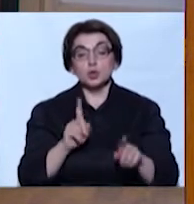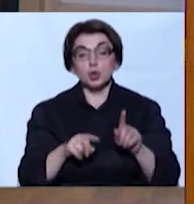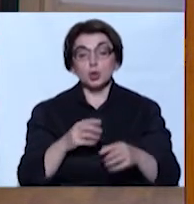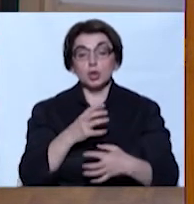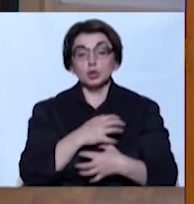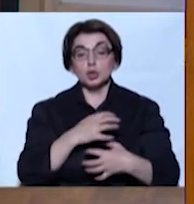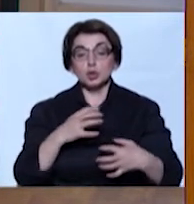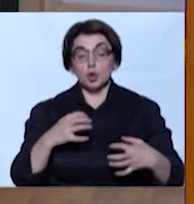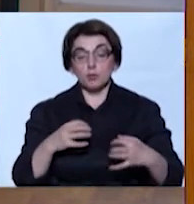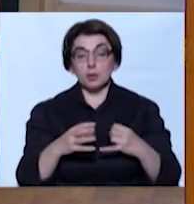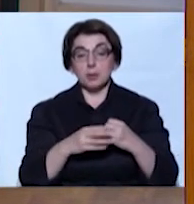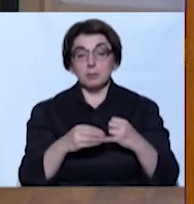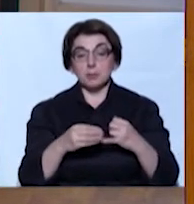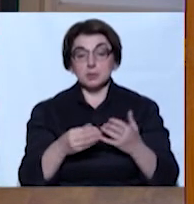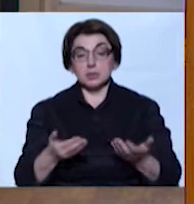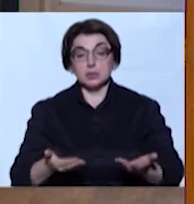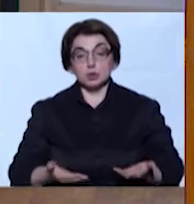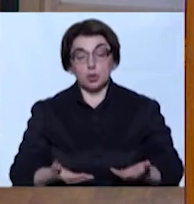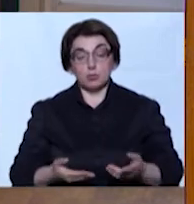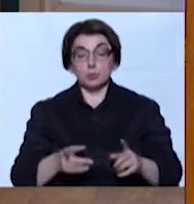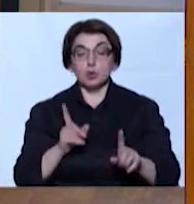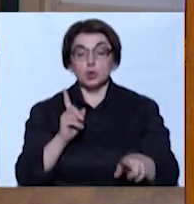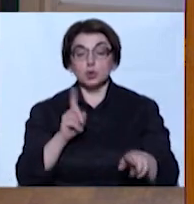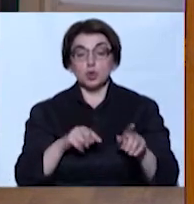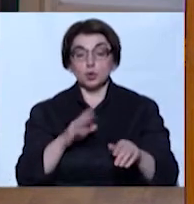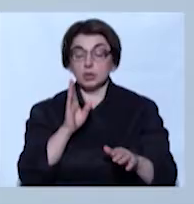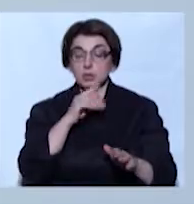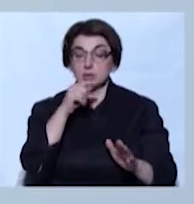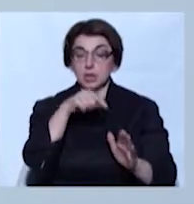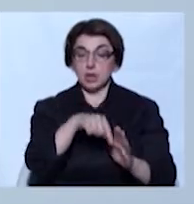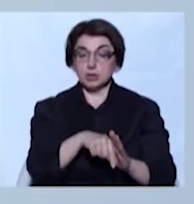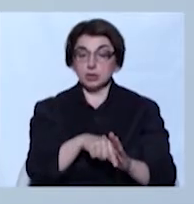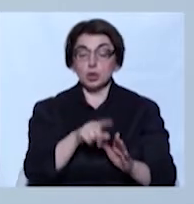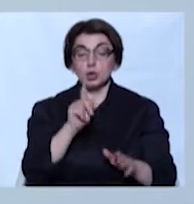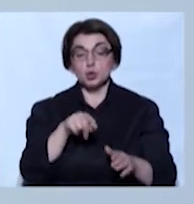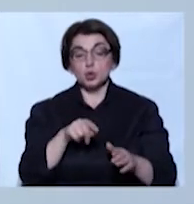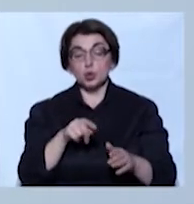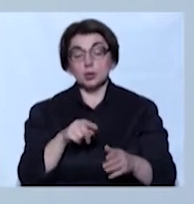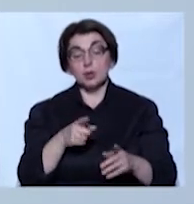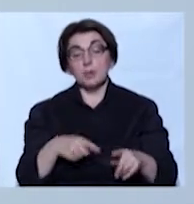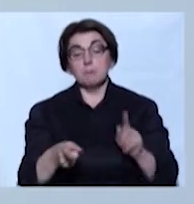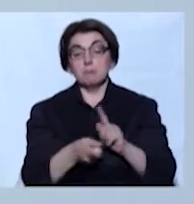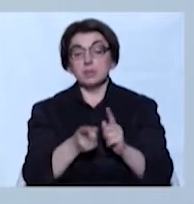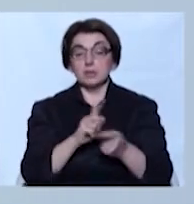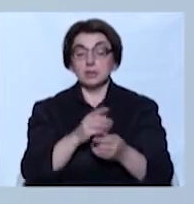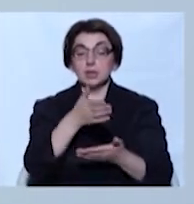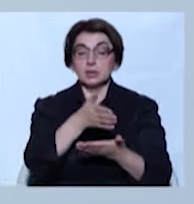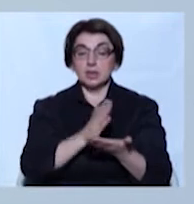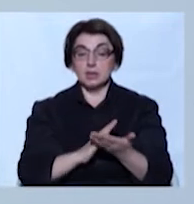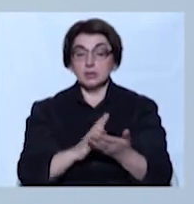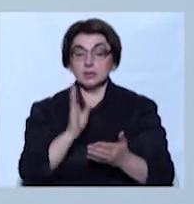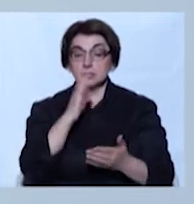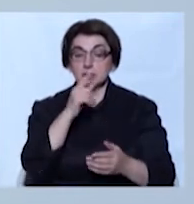ცხოველი ხმელეთზე ბინადრობს, ზოგიერთი წყალში. ზოგი კი სიცოცხლის ნაწილს წყალში ატარებს, ნაწილს კი